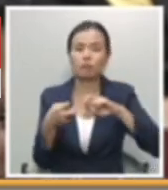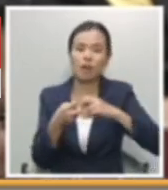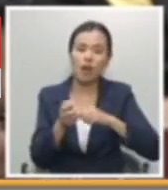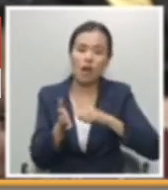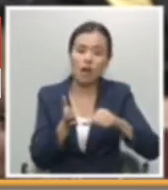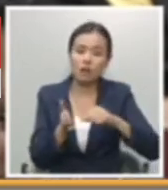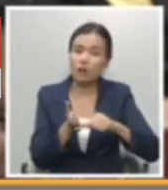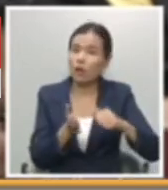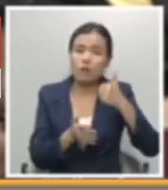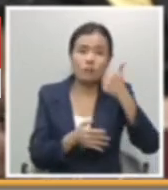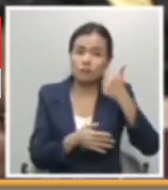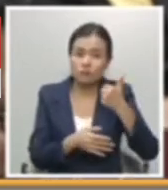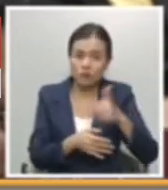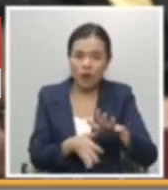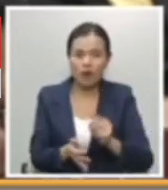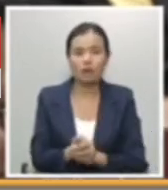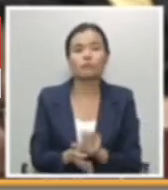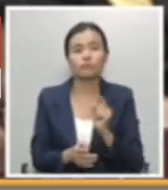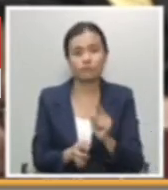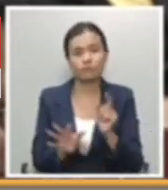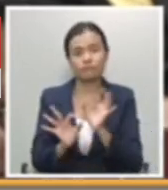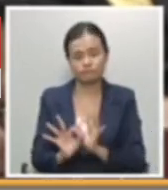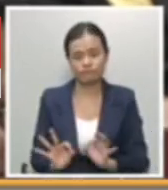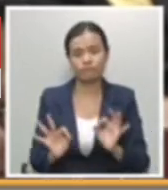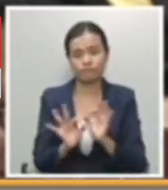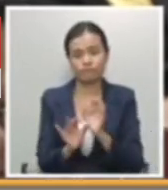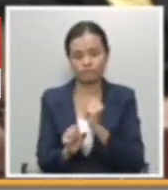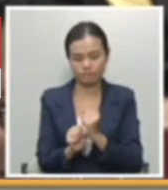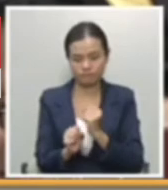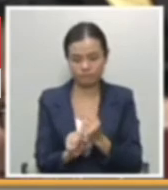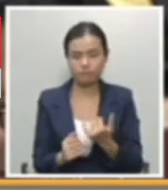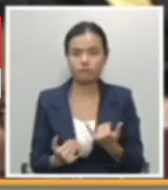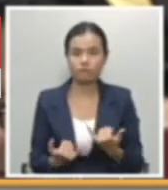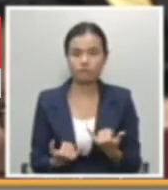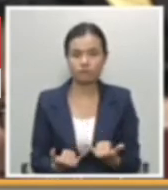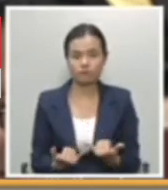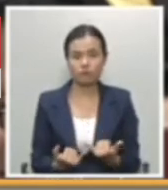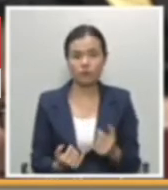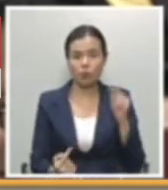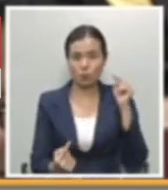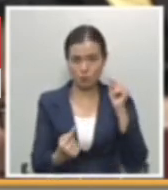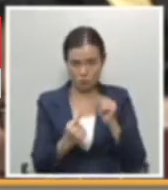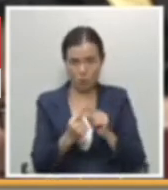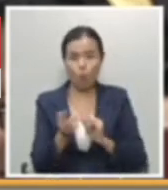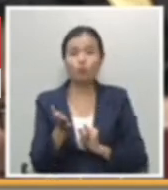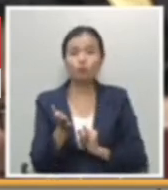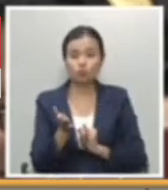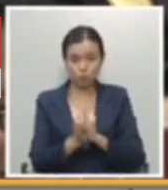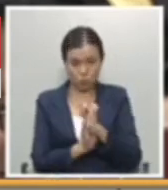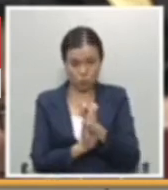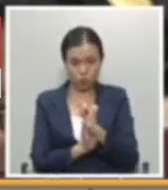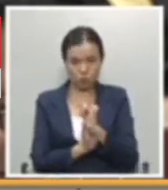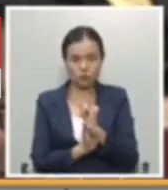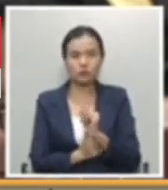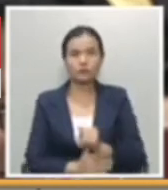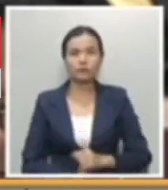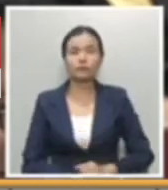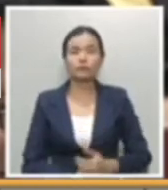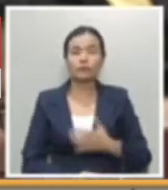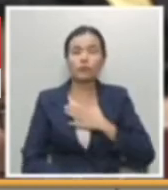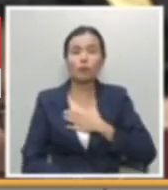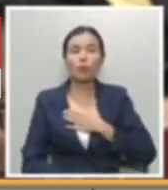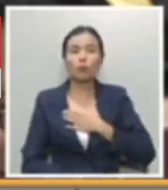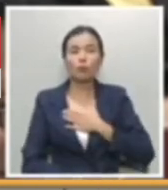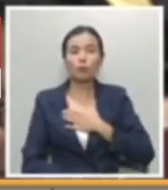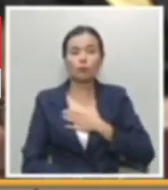ในอดีตเราจึงจำเป็นต้องทำปัจจุบันให้เหมาะสมและถูกต้องที่สุดผม